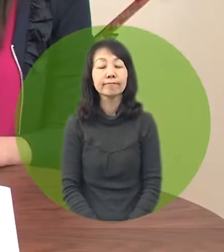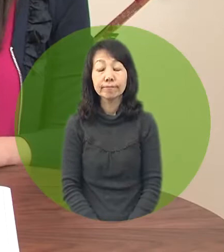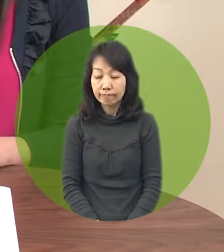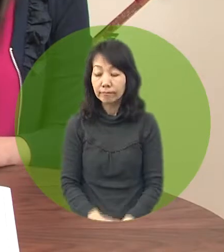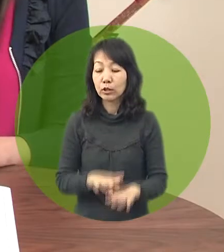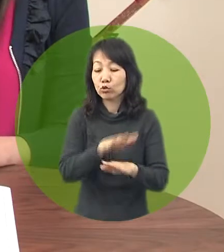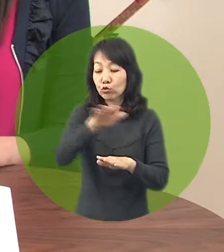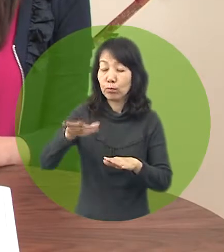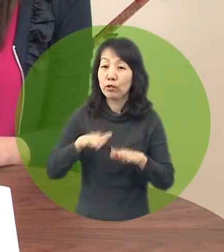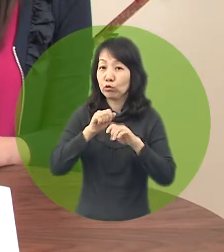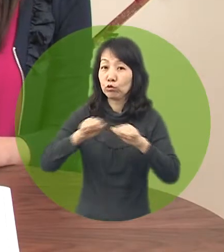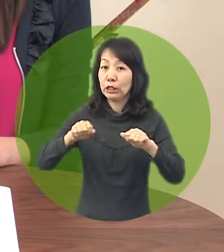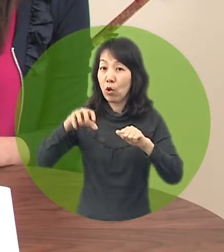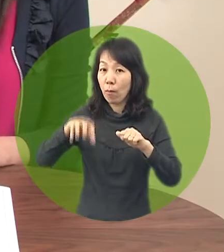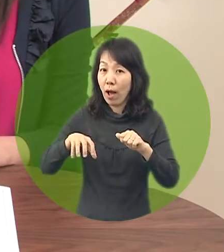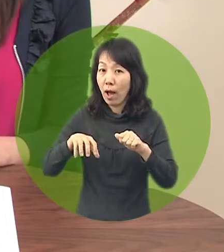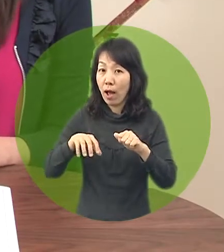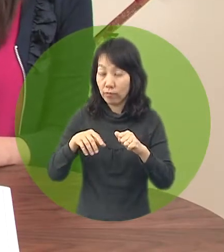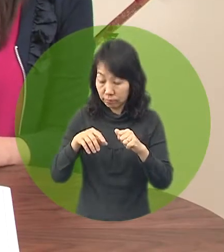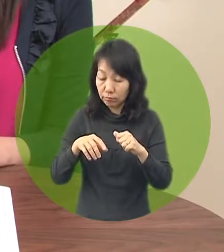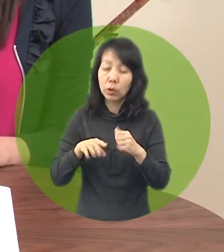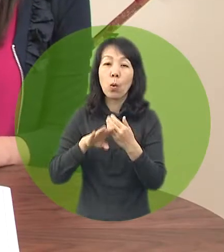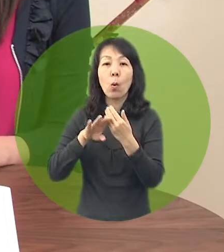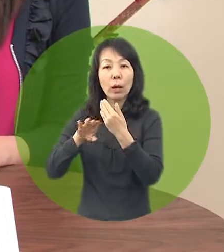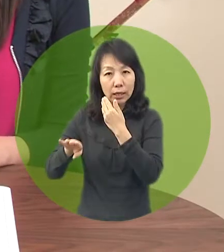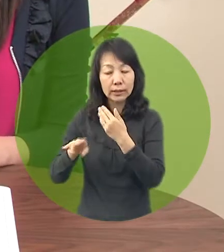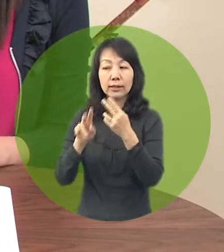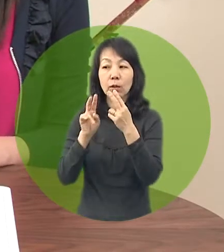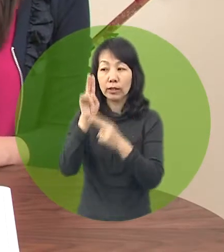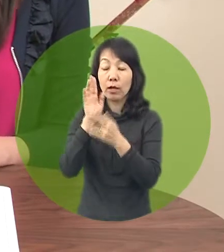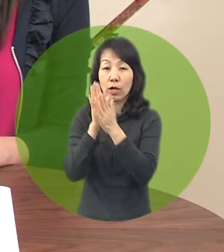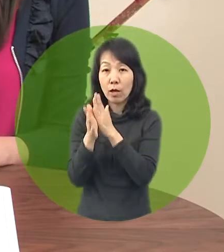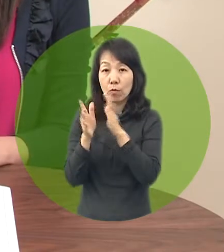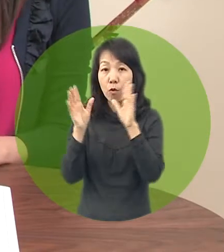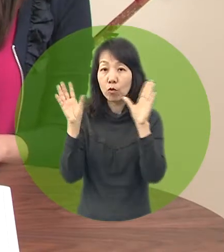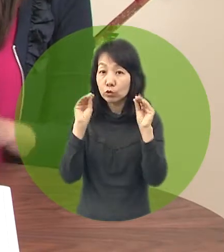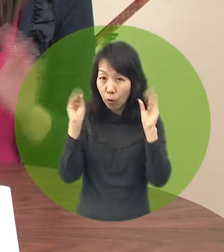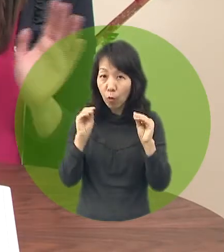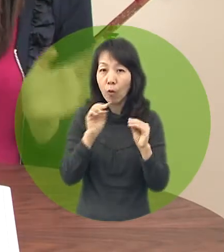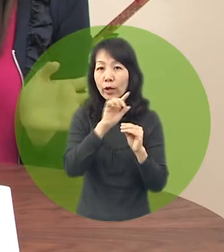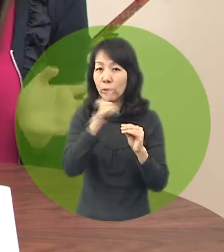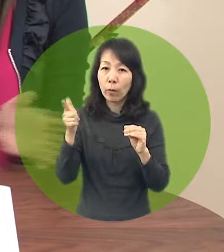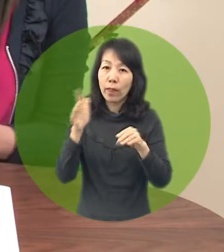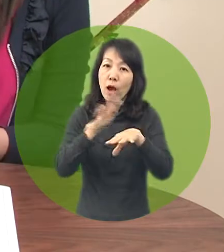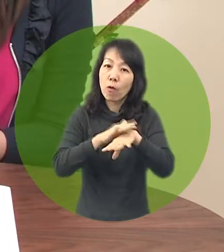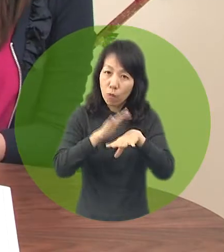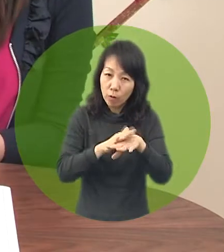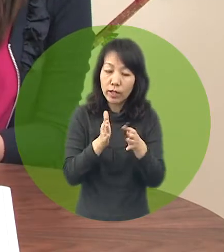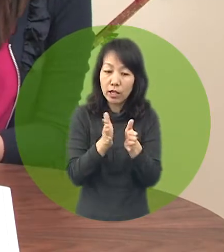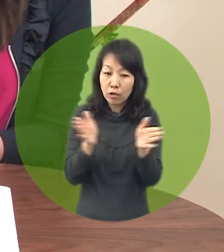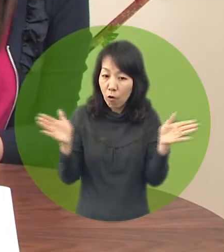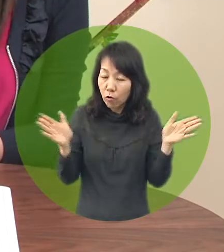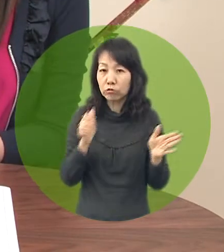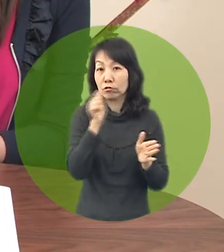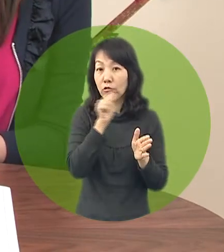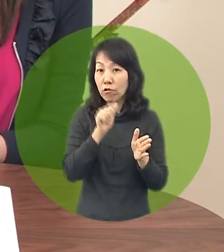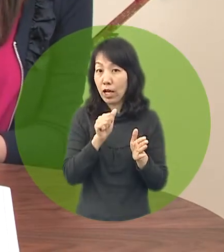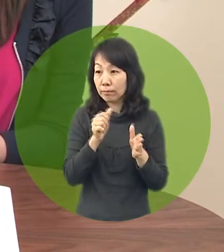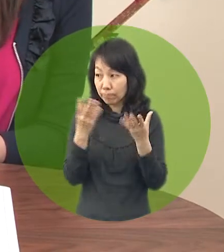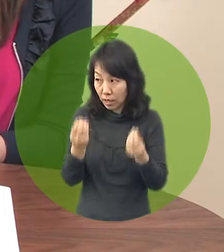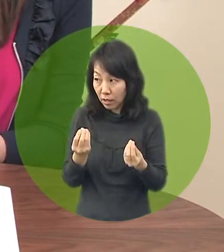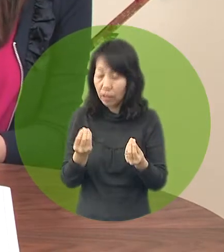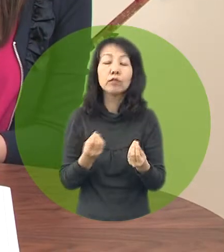ウマンチュ広場はもちろんですが、県の情報をさまざまな媒体で、そして幅広く紹介しているんですね。 は